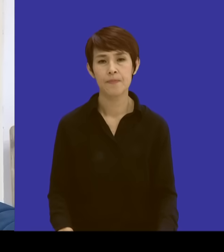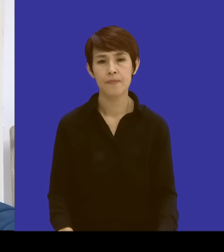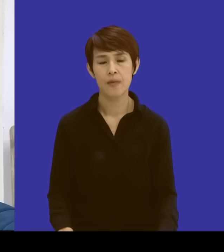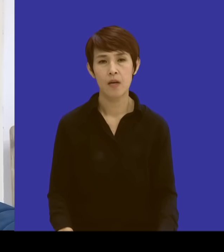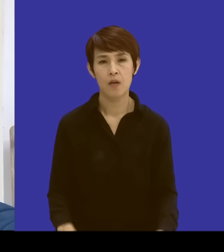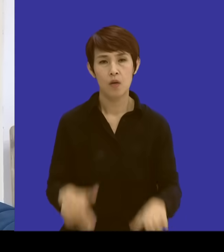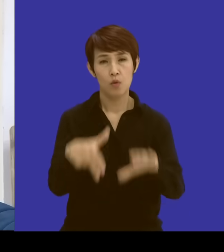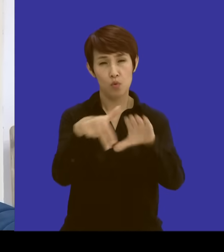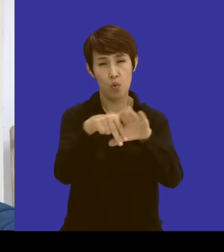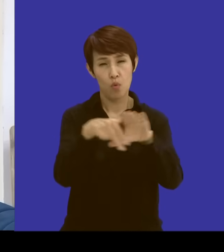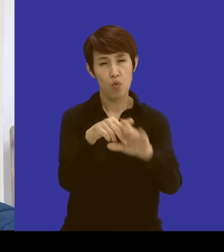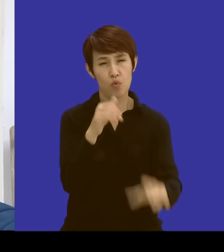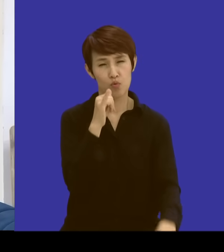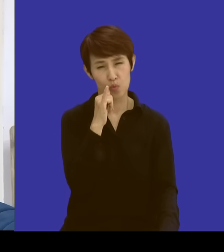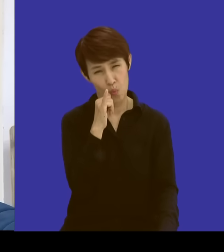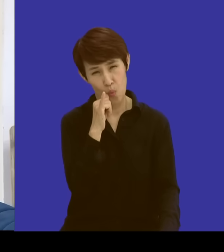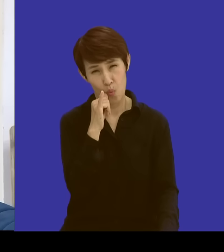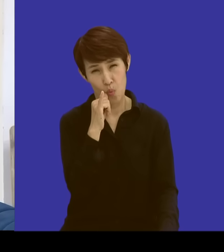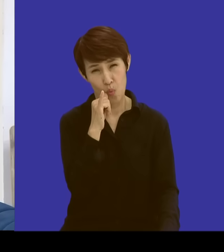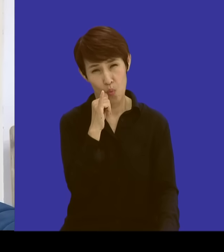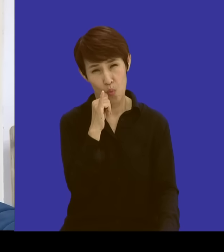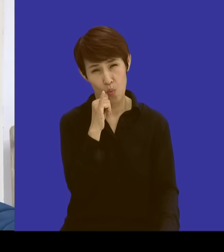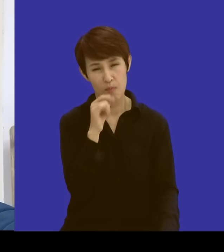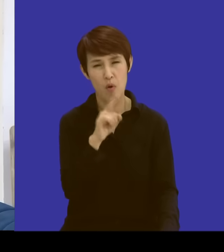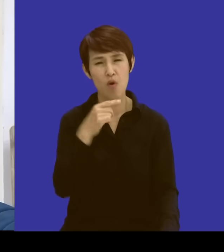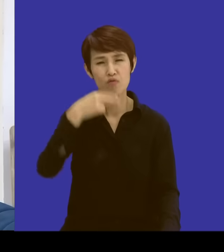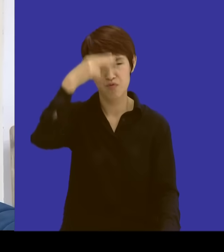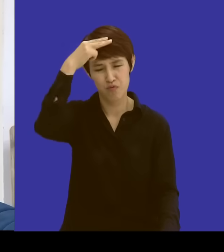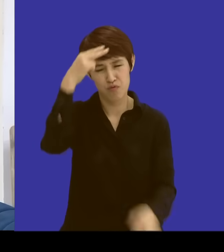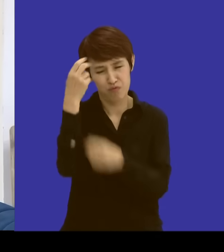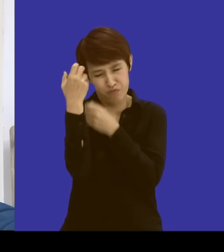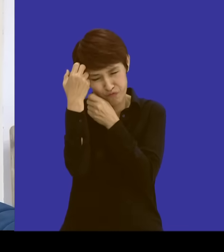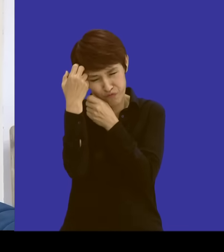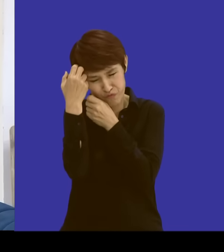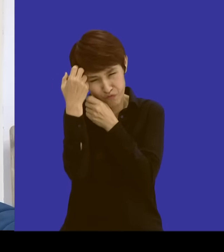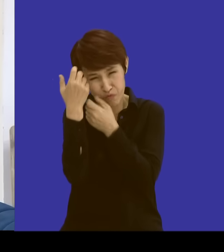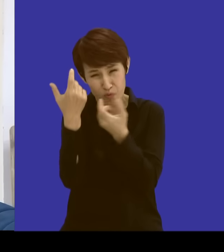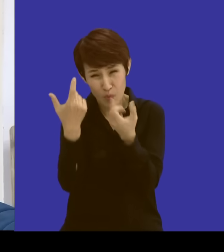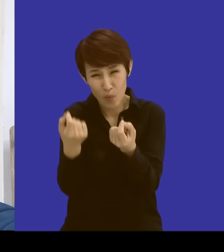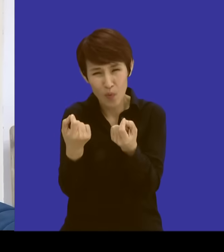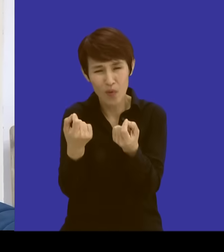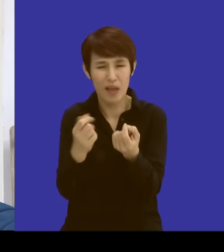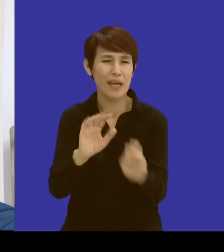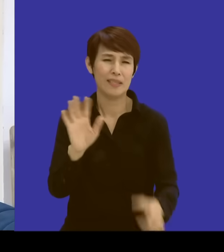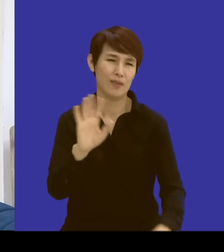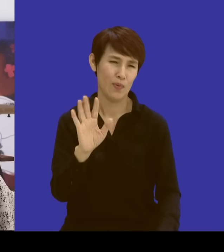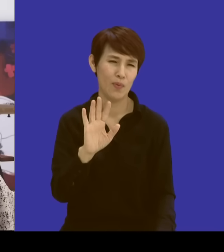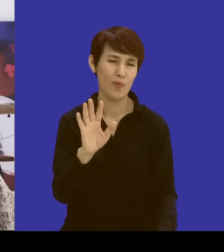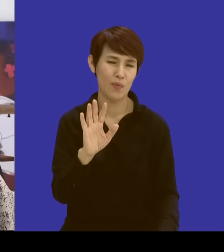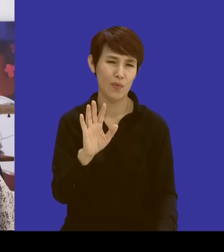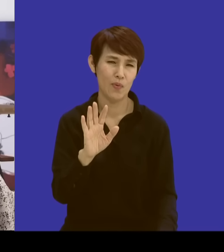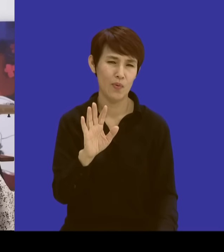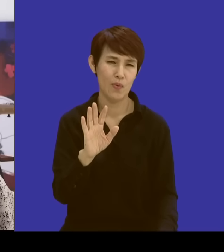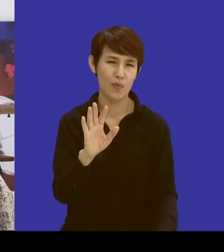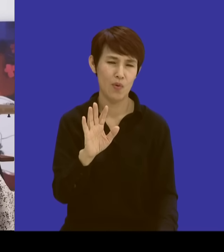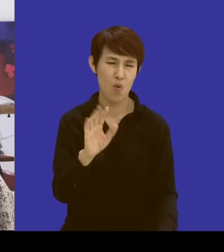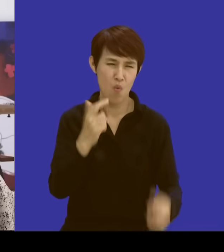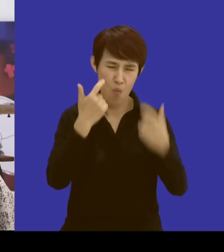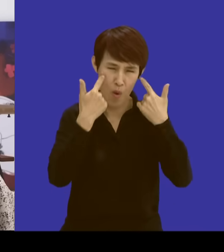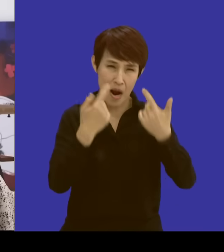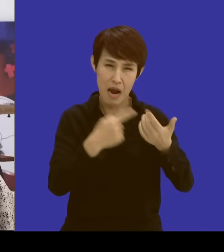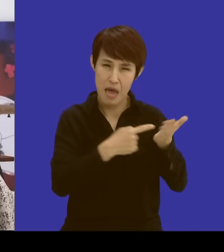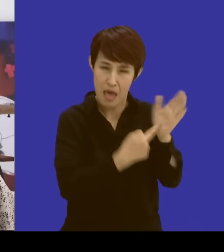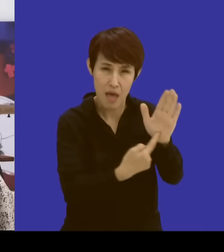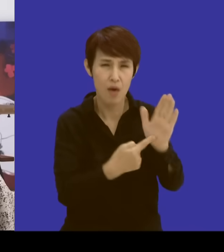사실 뭐 종교 중독이라고, 그러니까 뭐 알코올 중독처럼 이름을 붙이기는 어려운 중독이 네. 종교 중독이에요. 네. 그렇죠.